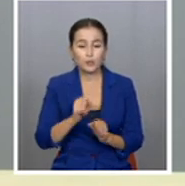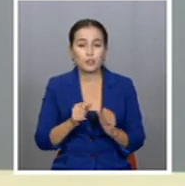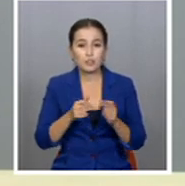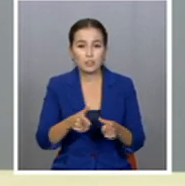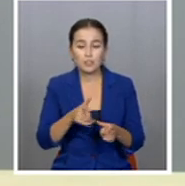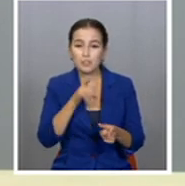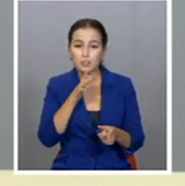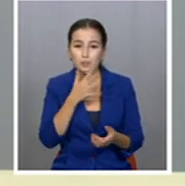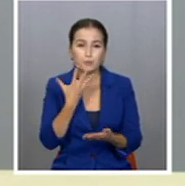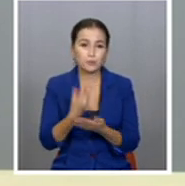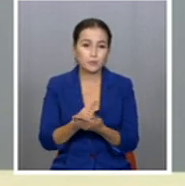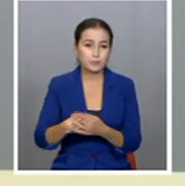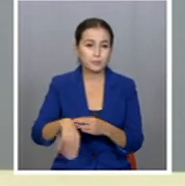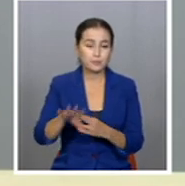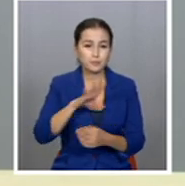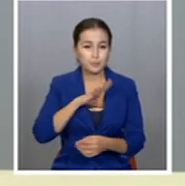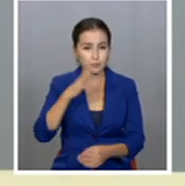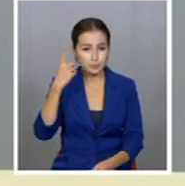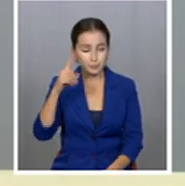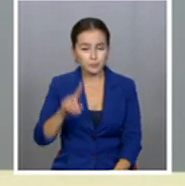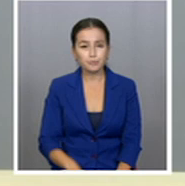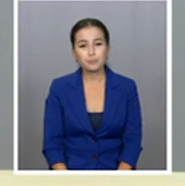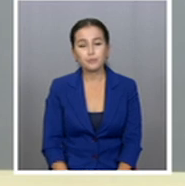ретін қарастырды.